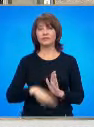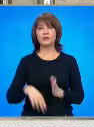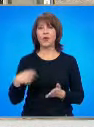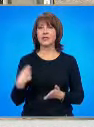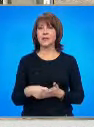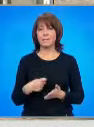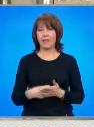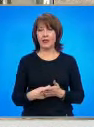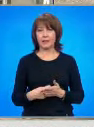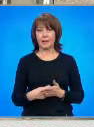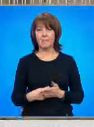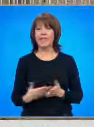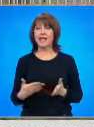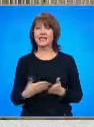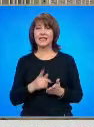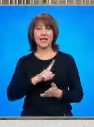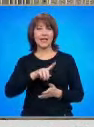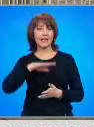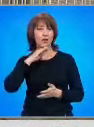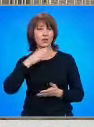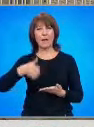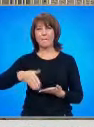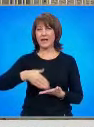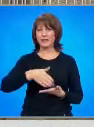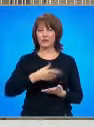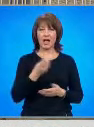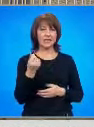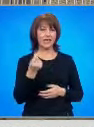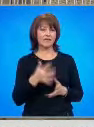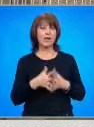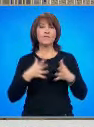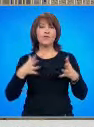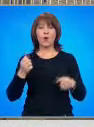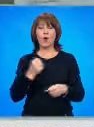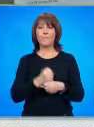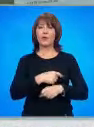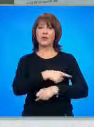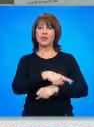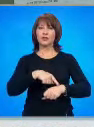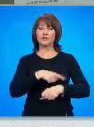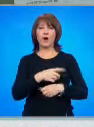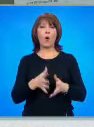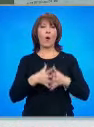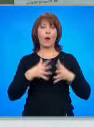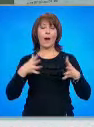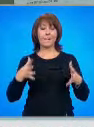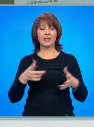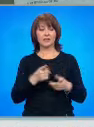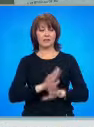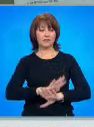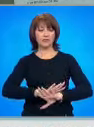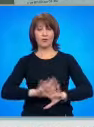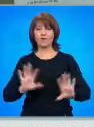на база положен труд. Заради недостигът на персонал и средства и многото работни часове, голяма част от медиците са готови на